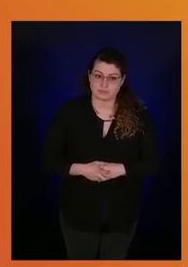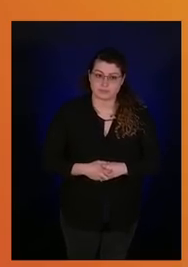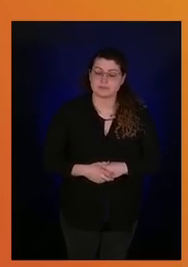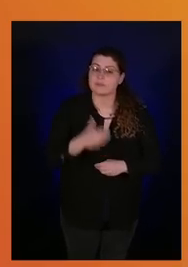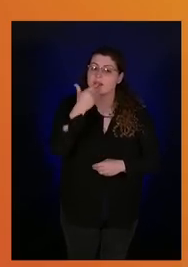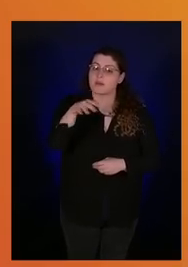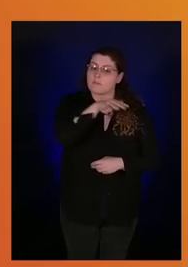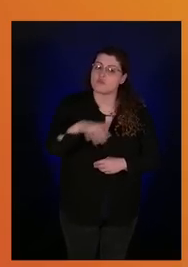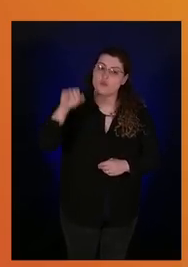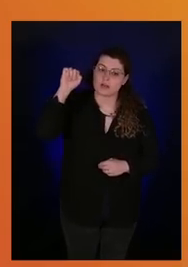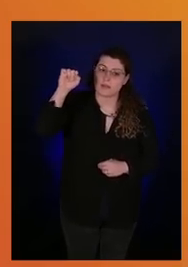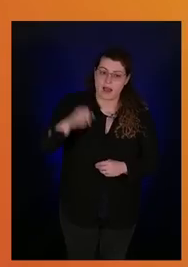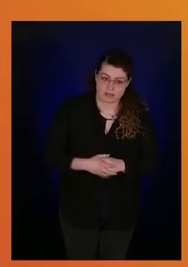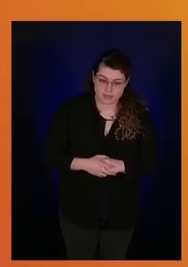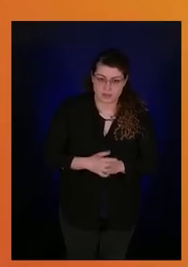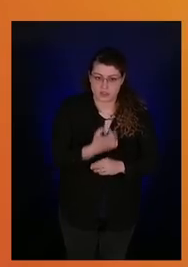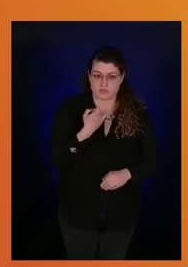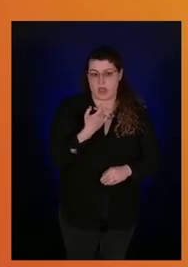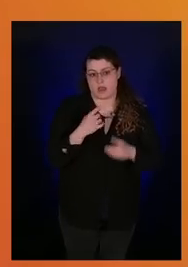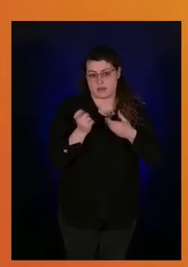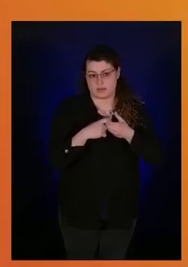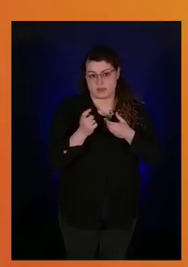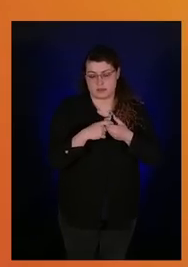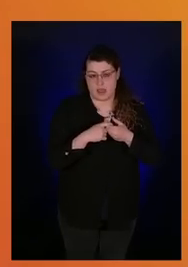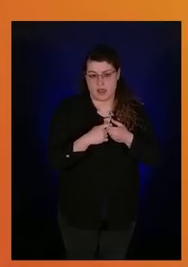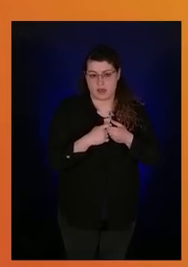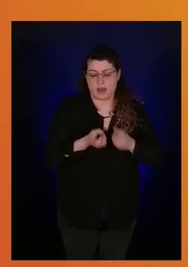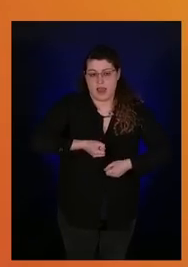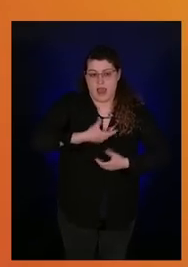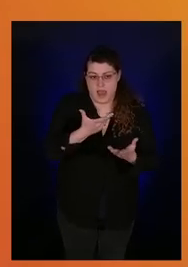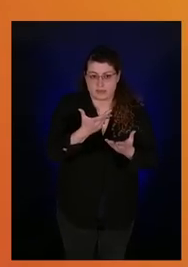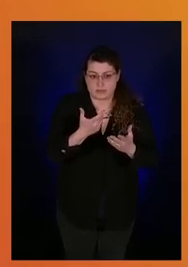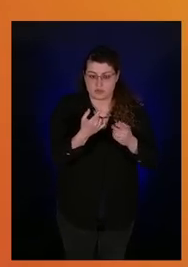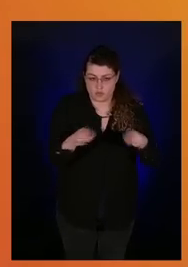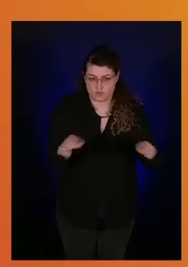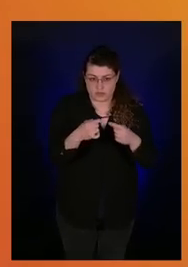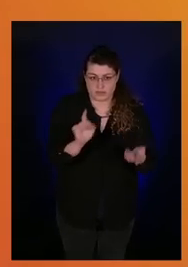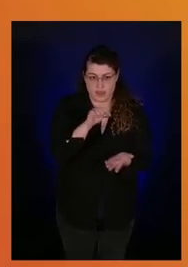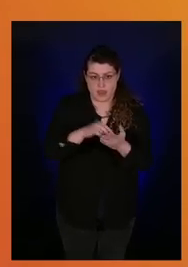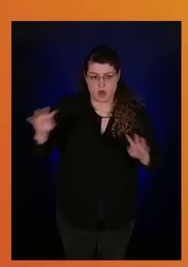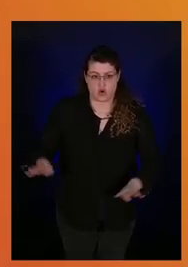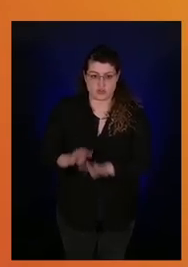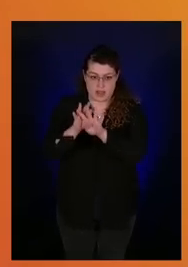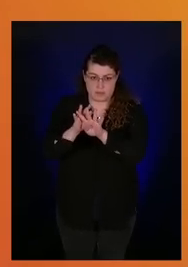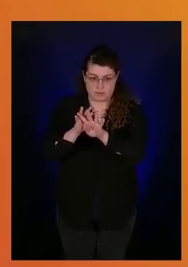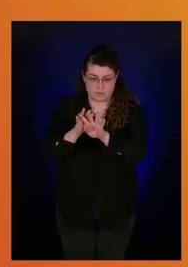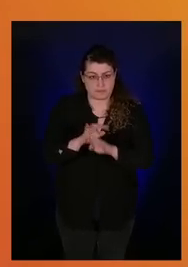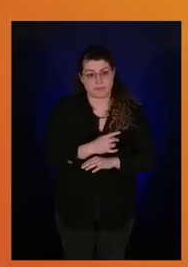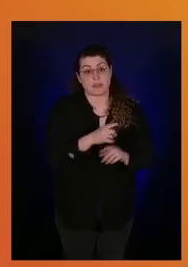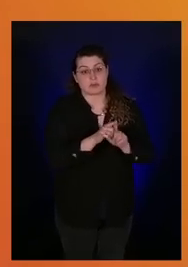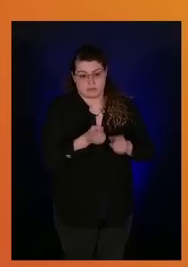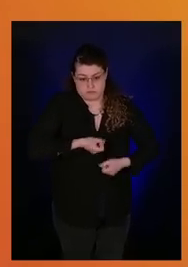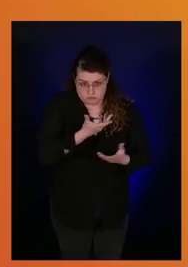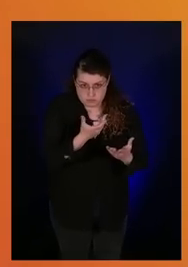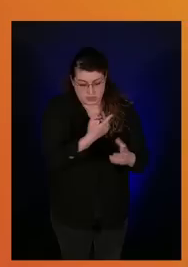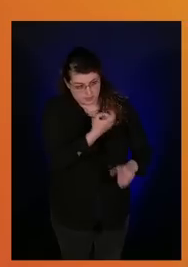Bonjour les camarades. Antoine Galvani du syndicat des artistes musiciens en Rhône-Alpes. Et cette déclaration, elle vient du comité des travailleurs privés d'emploi